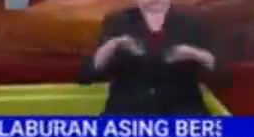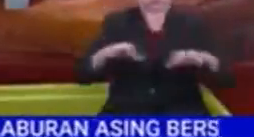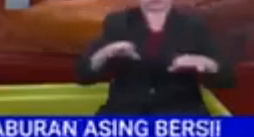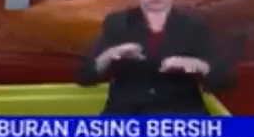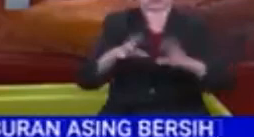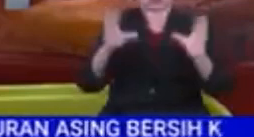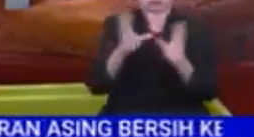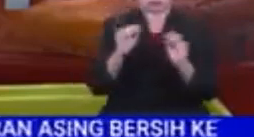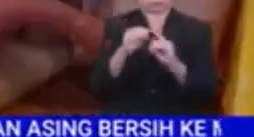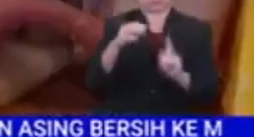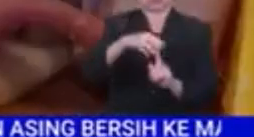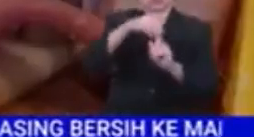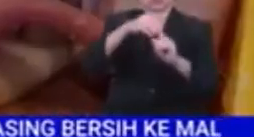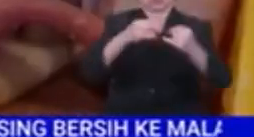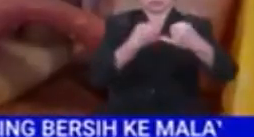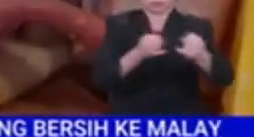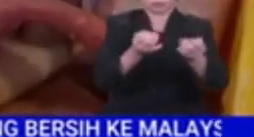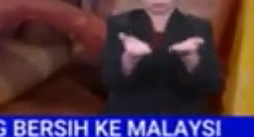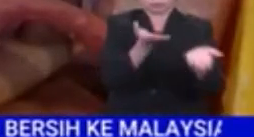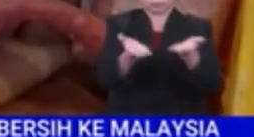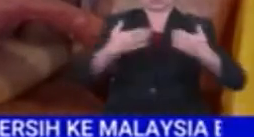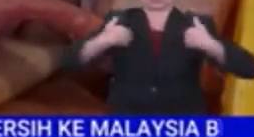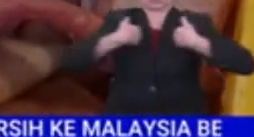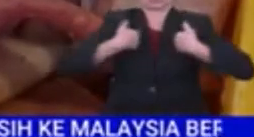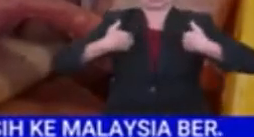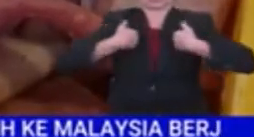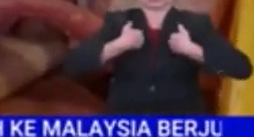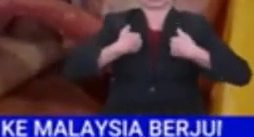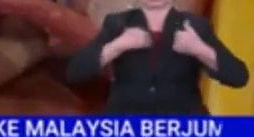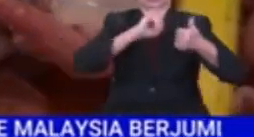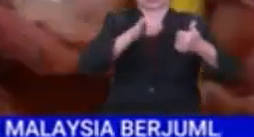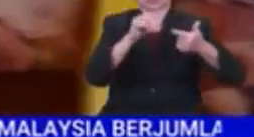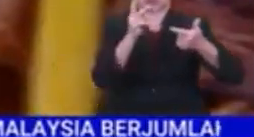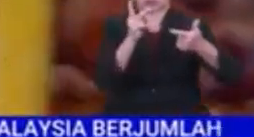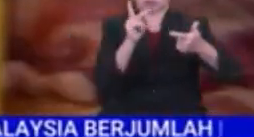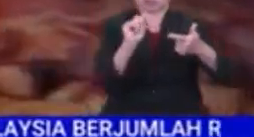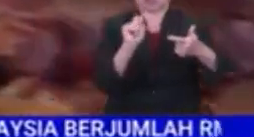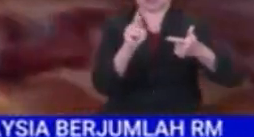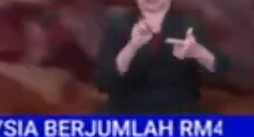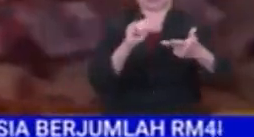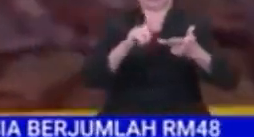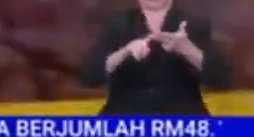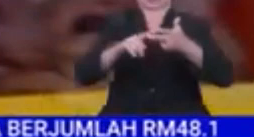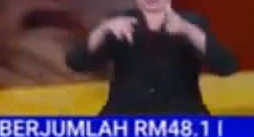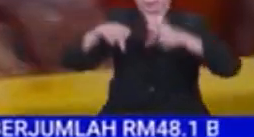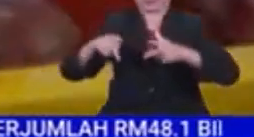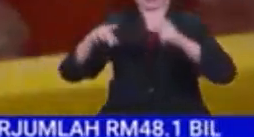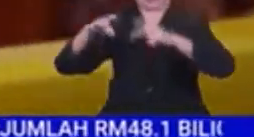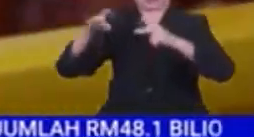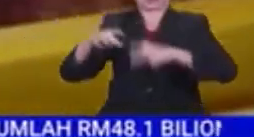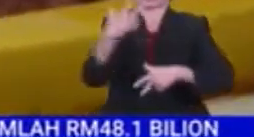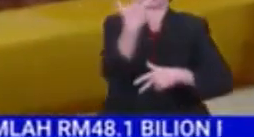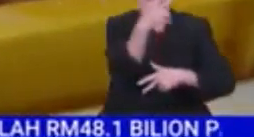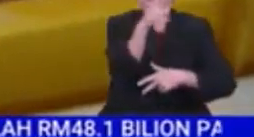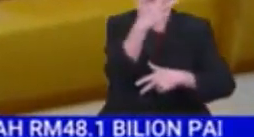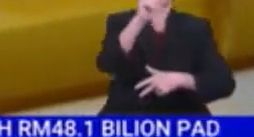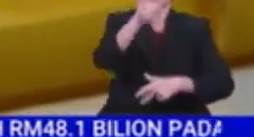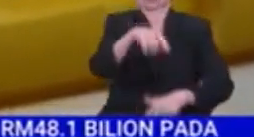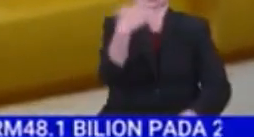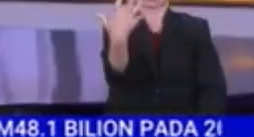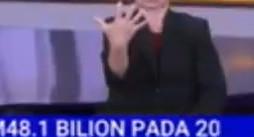hasil sidang khas antara jabatan perkhidmatan veteriner jokim dengan pihak berkuasa Australia 13 melepas